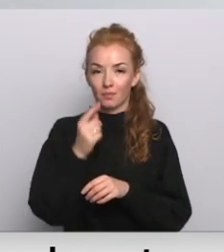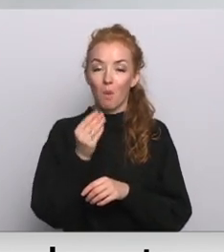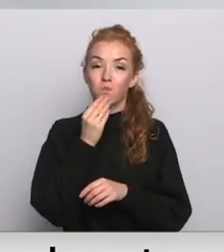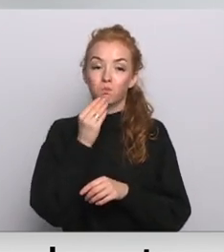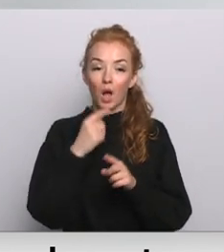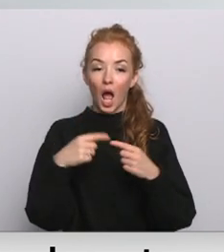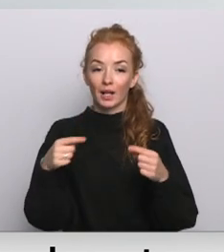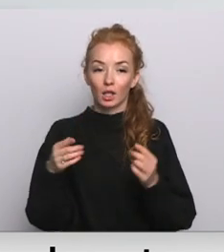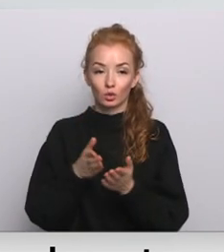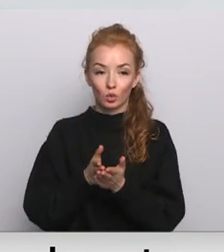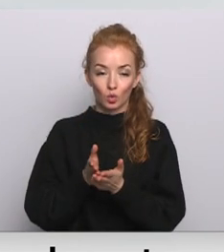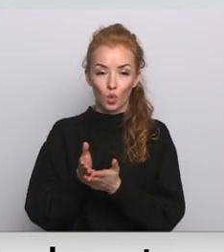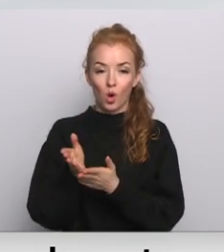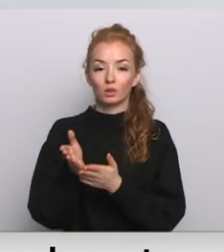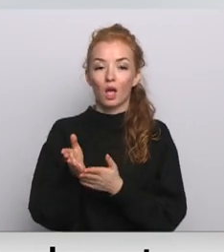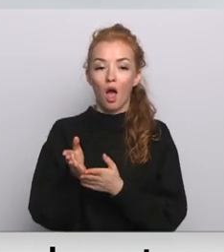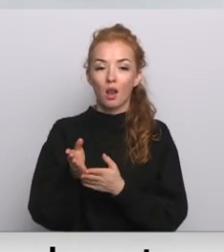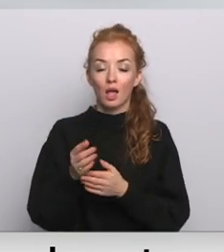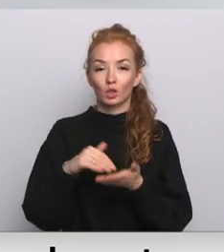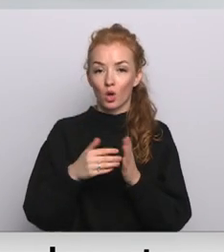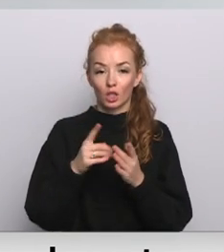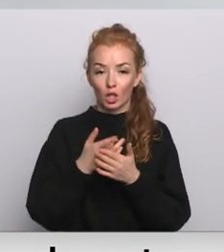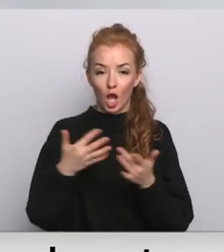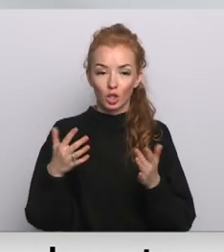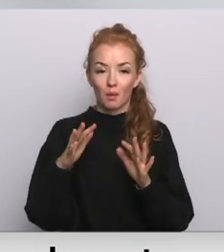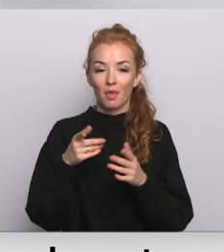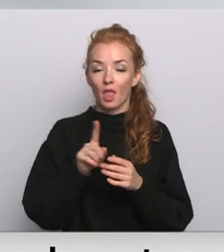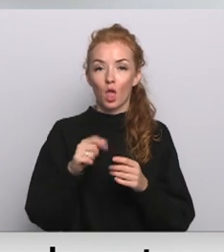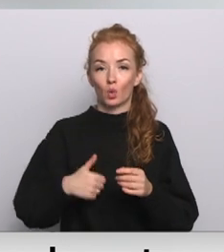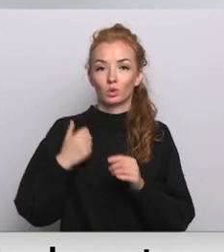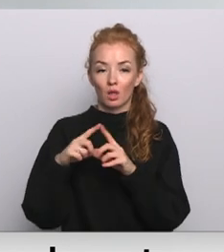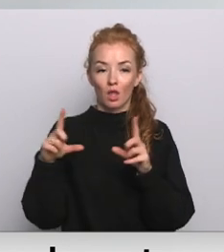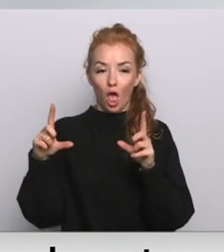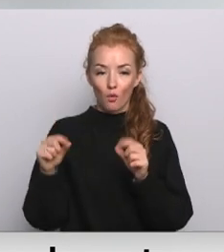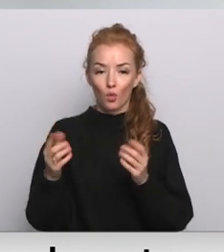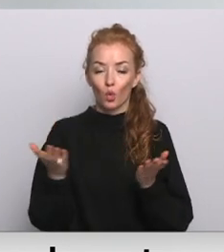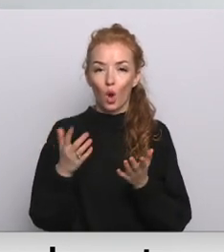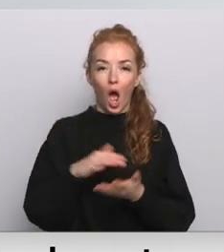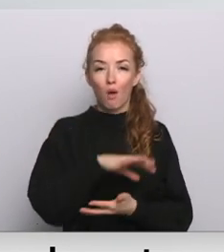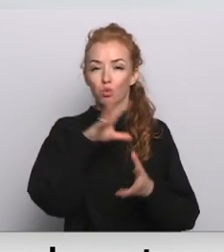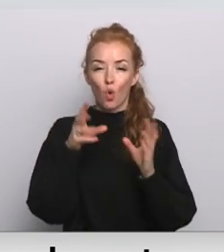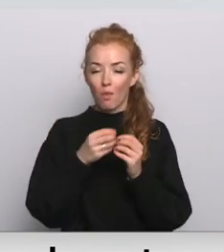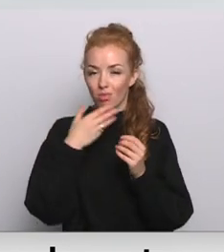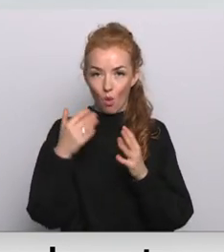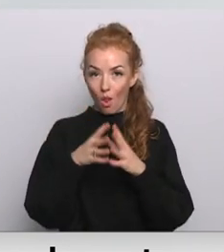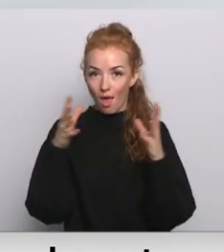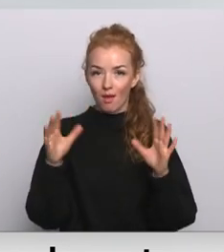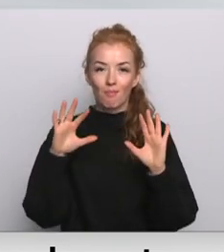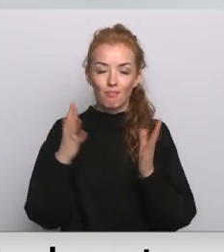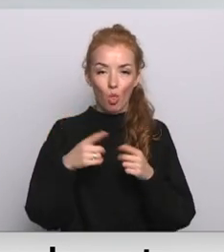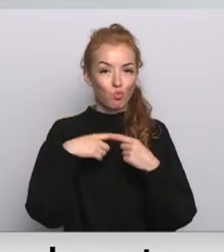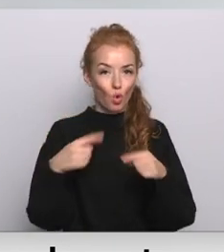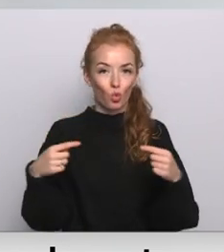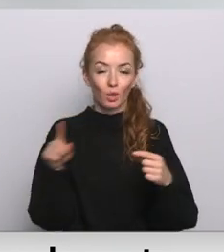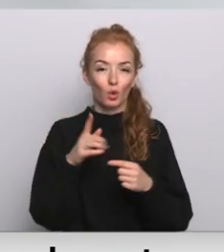nozare noteikti ir starp tām. Lielākoties tie ir uzņēmumi, kuru apjomi varbūt arī nav ļoti lieli, bet kuru produktiem